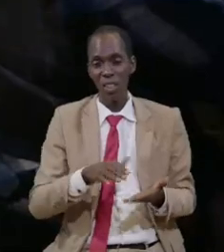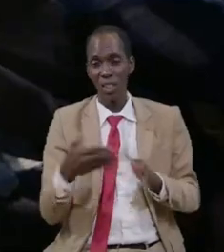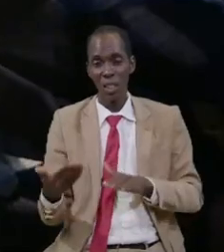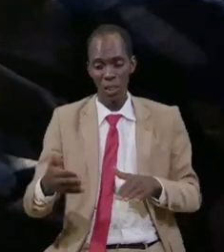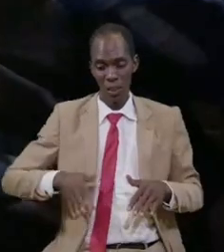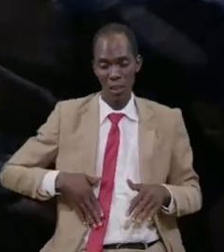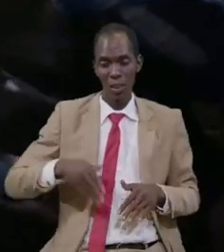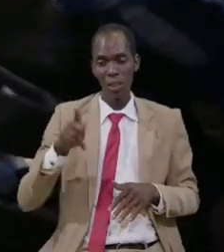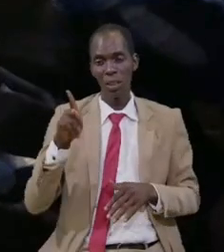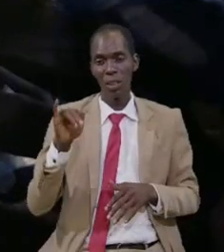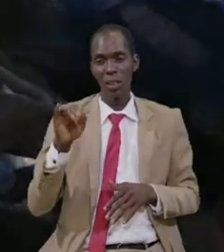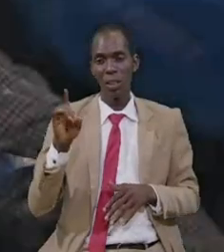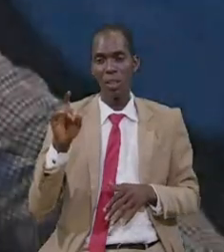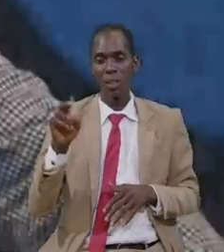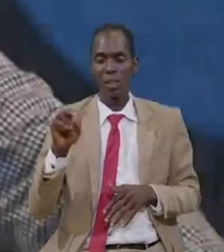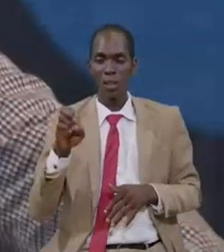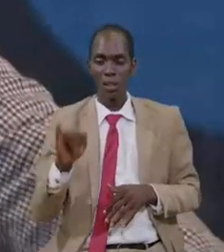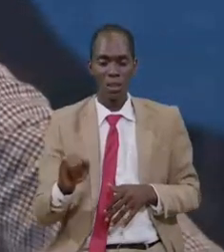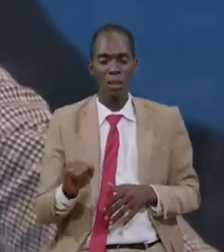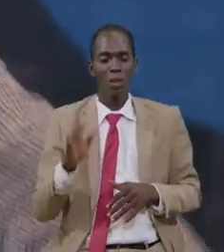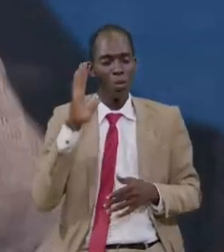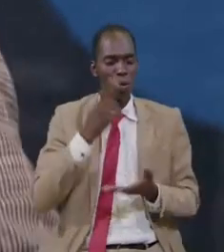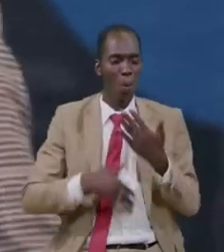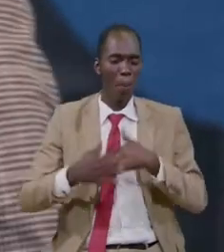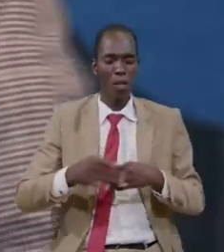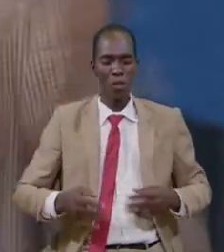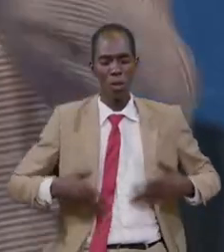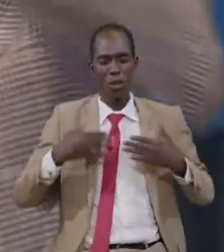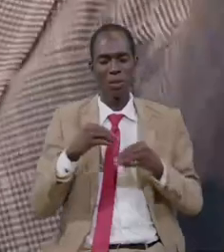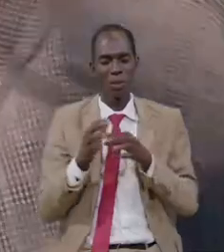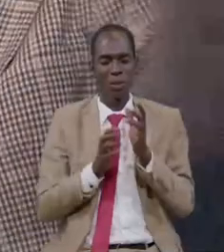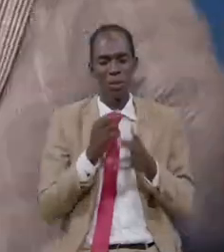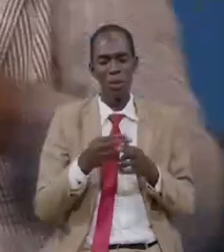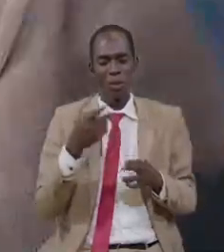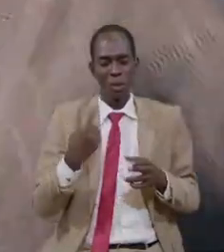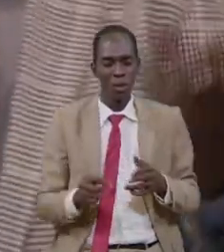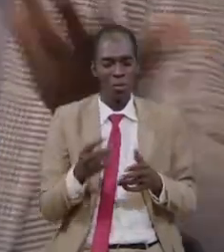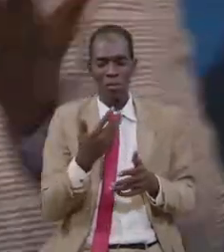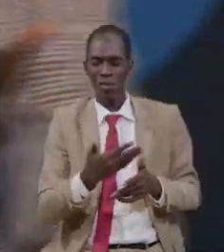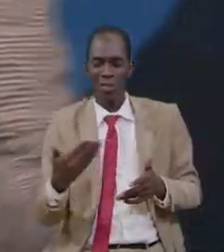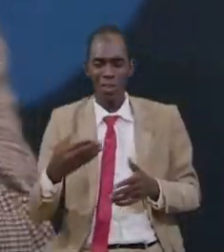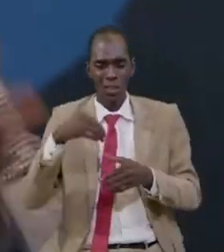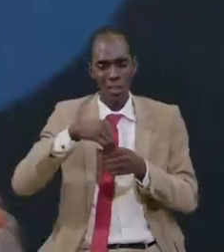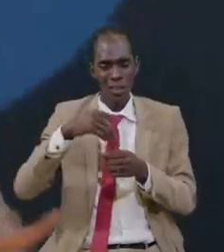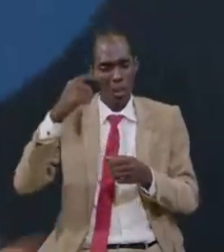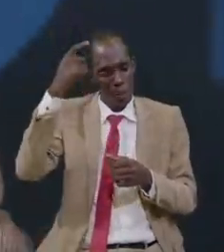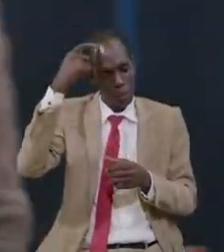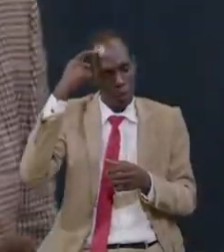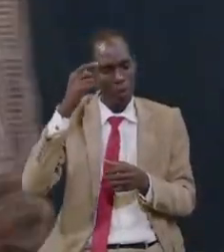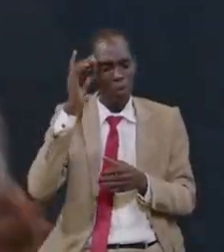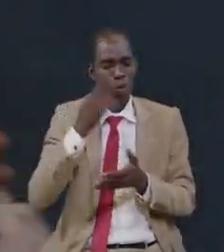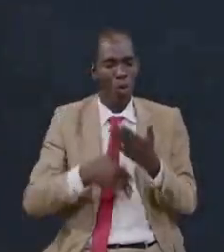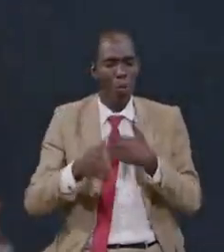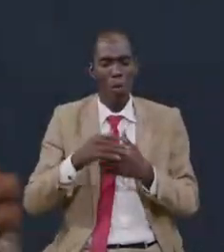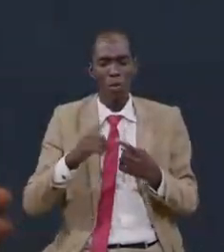mort reprendra vie. Les cellules mortes dans ton cerveau reprendront vie. Et la connexion de ces